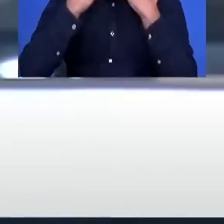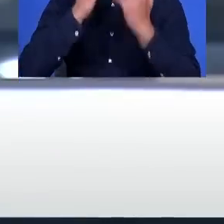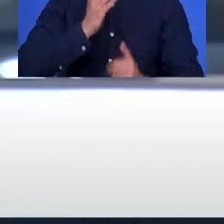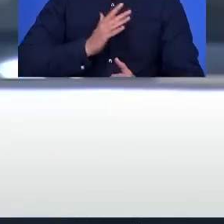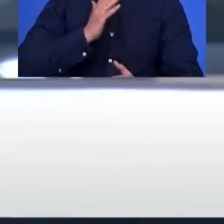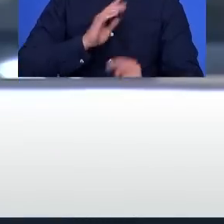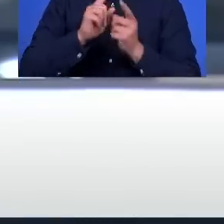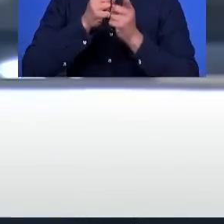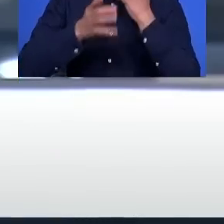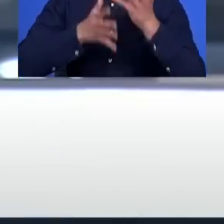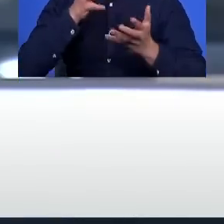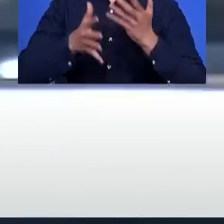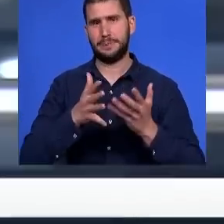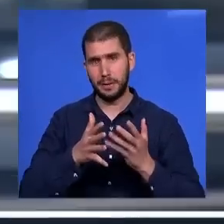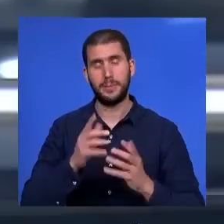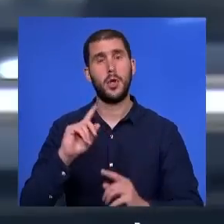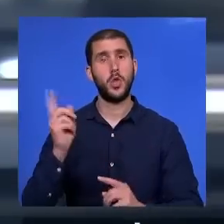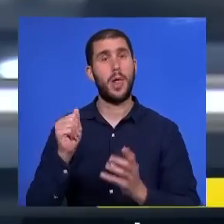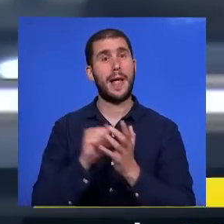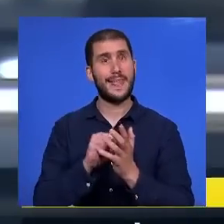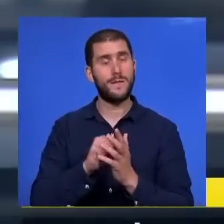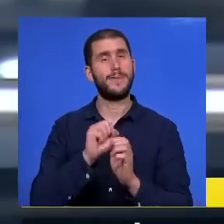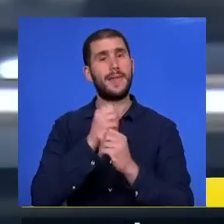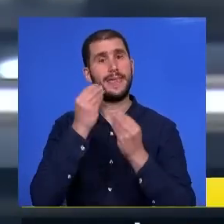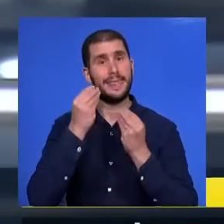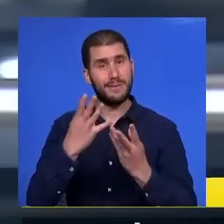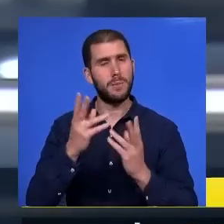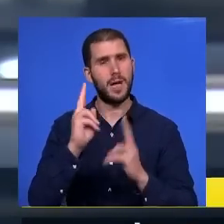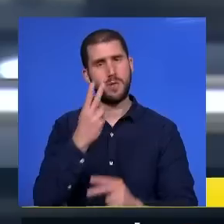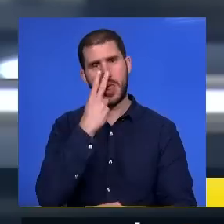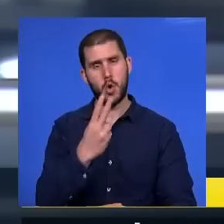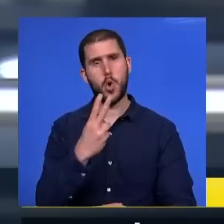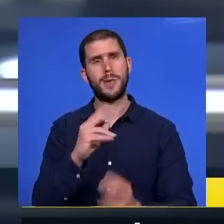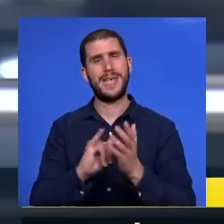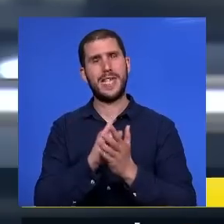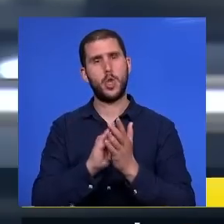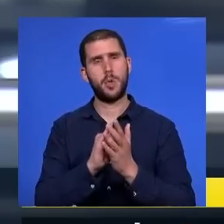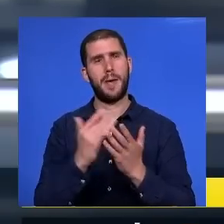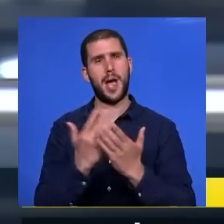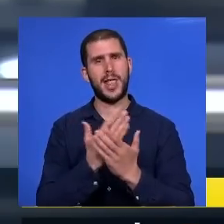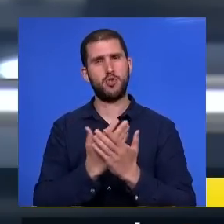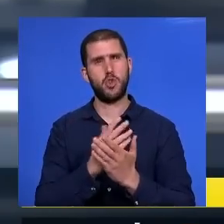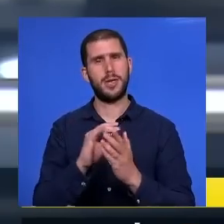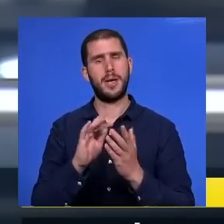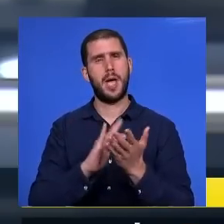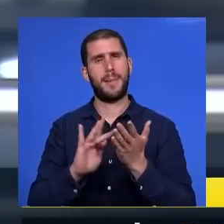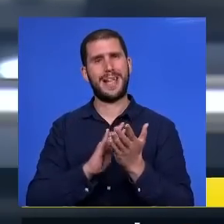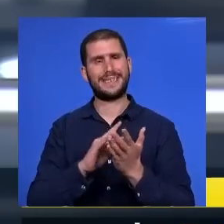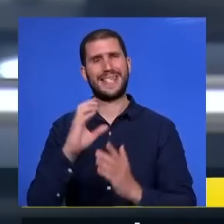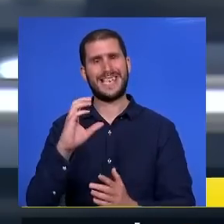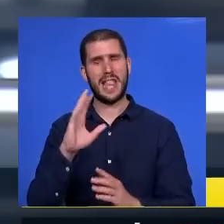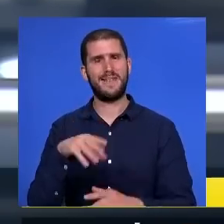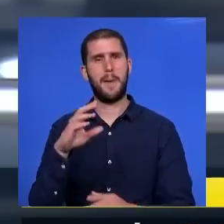בוסידן על התרגום לשפת הסימנים. את כל הכתבות והדיווחים שלנו תוכלו למצוא בעמוד היוטיוב של כאן חדשות ביישומון כאן ובכאן